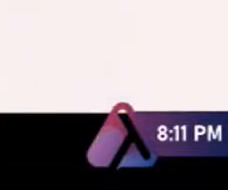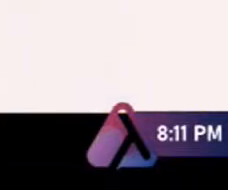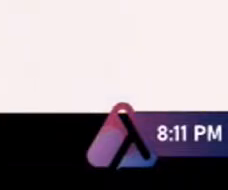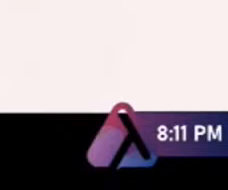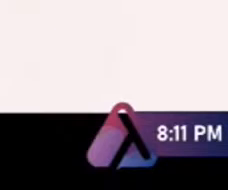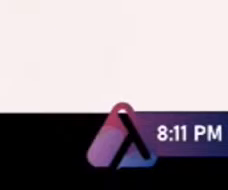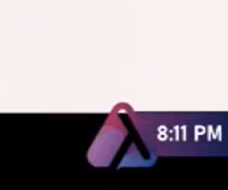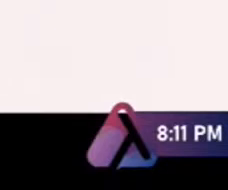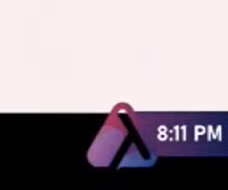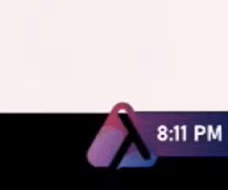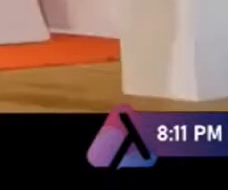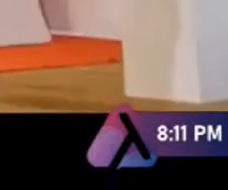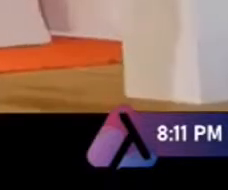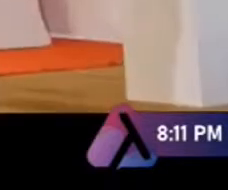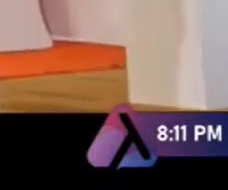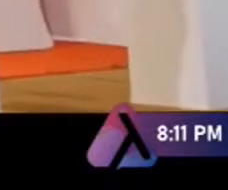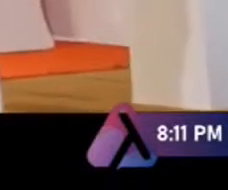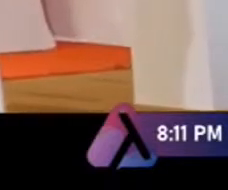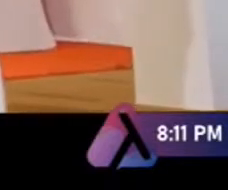ngedeire